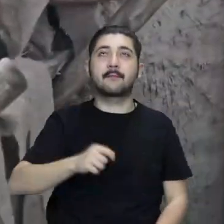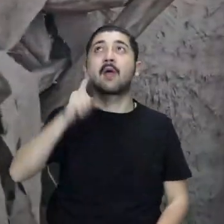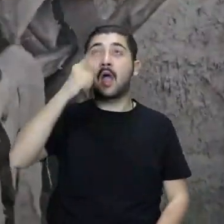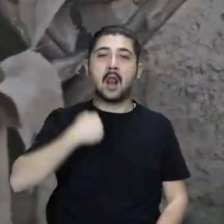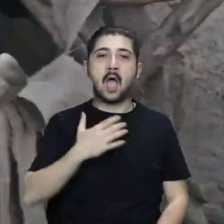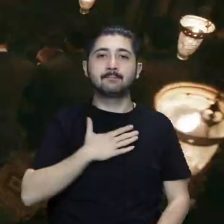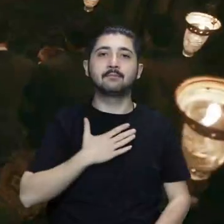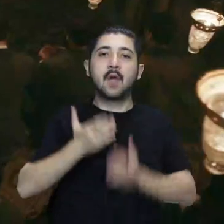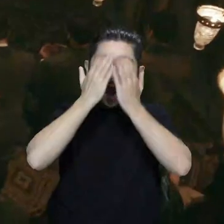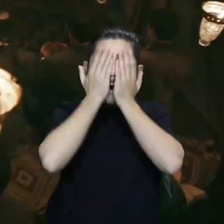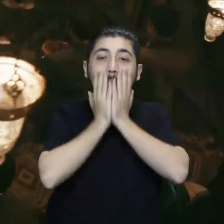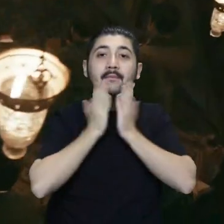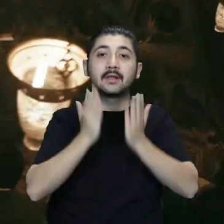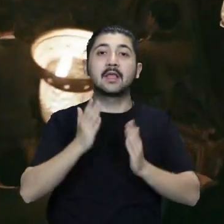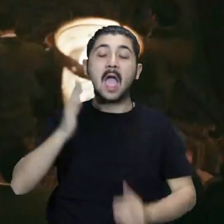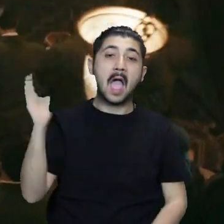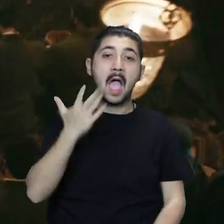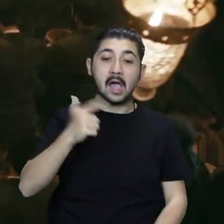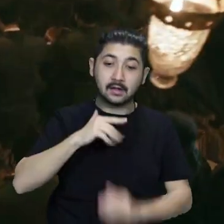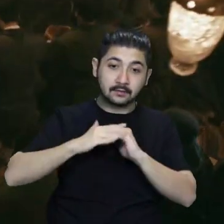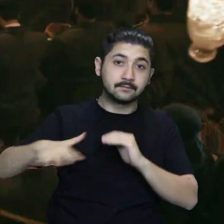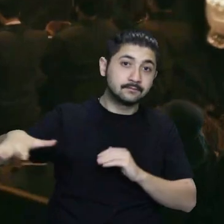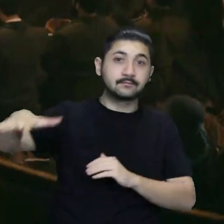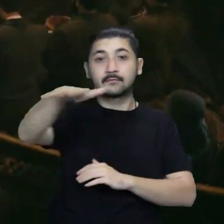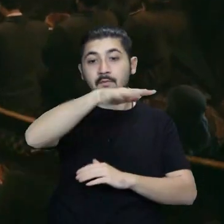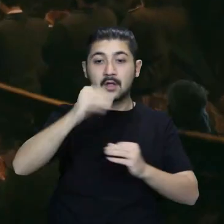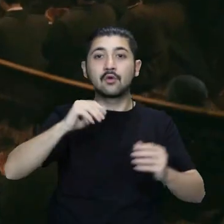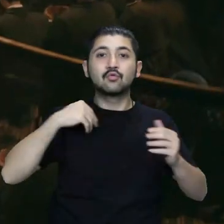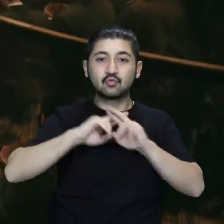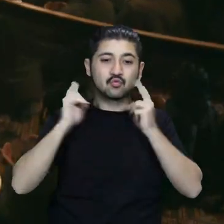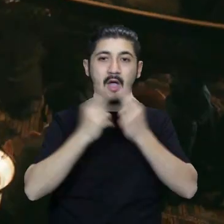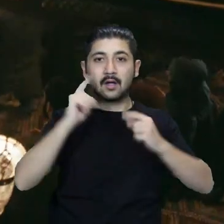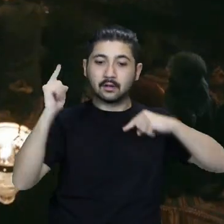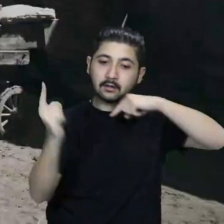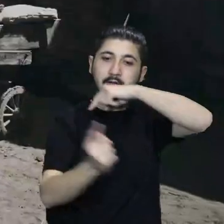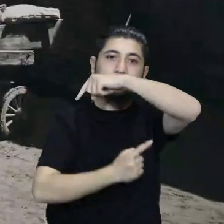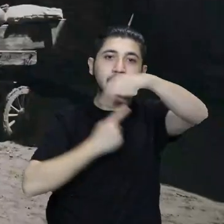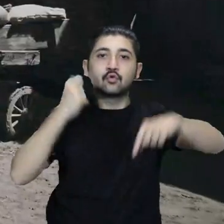Amin. Ey alemi kudretiyle döndüren Rabbim.